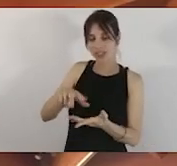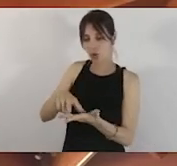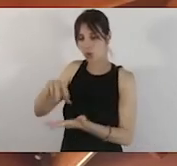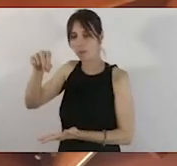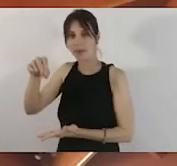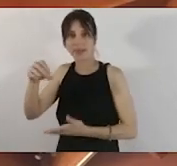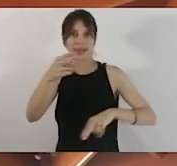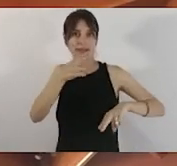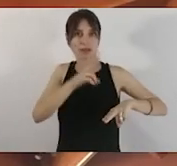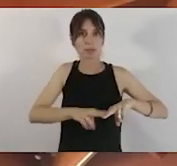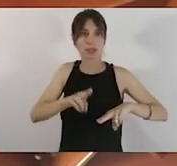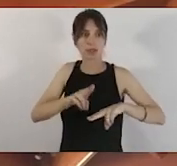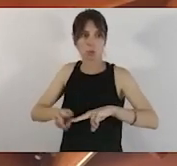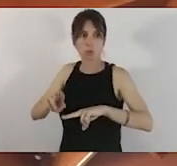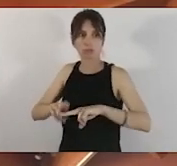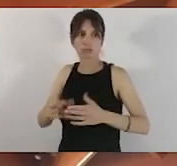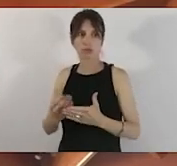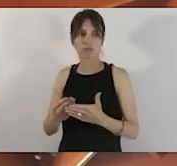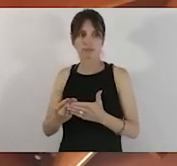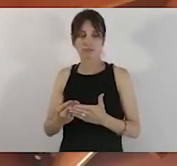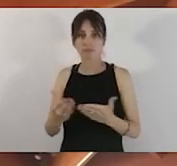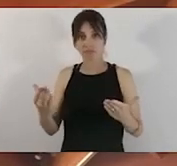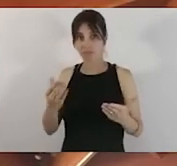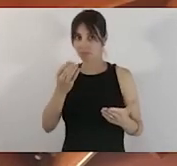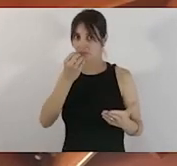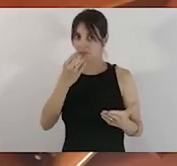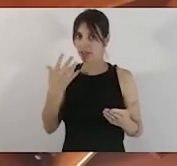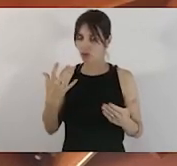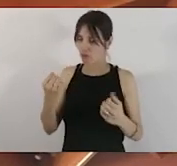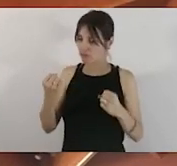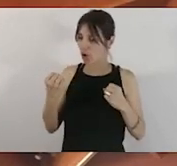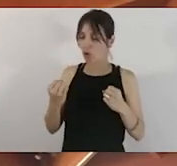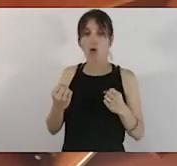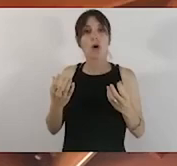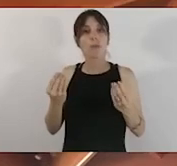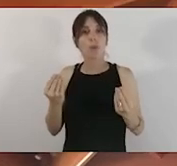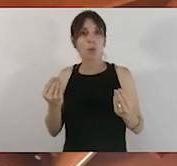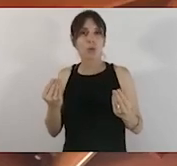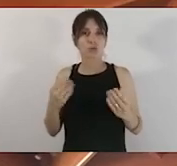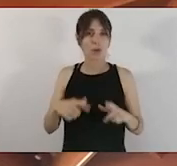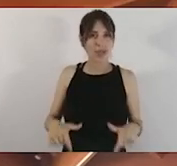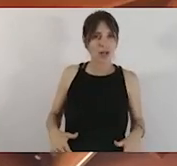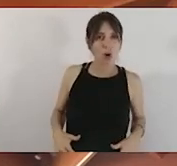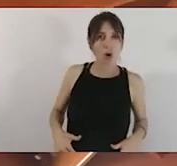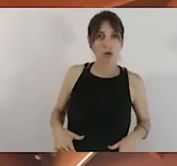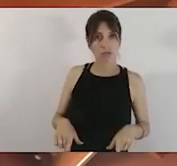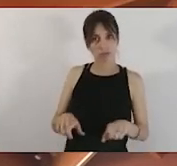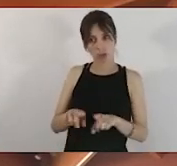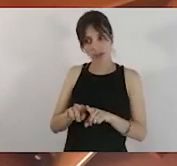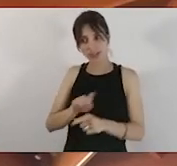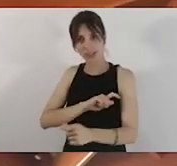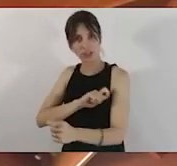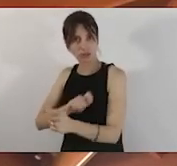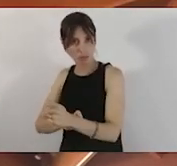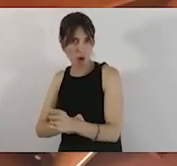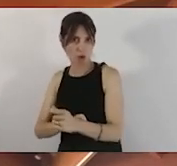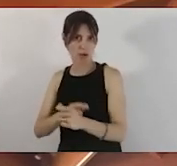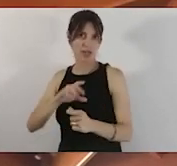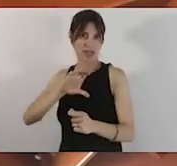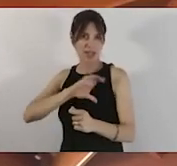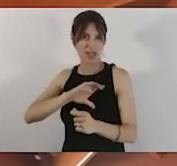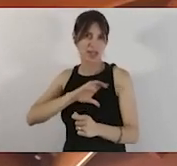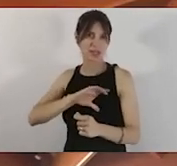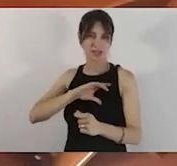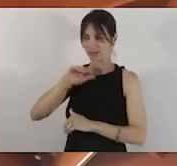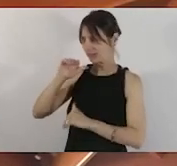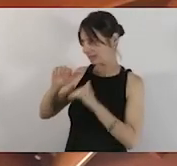emblématique. Donc, c'est vrai qu'on parle beaucoup des écoles, mais sur le sport, on cherche aussi à trouver les moyens de réhabiliter